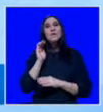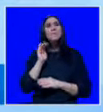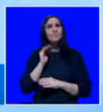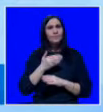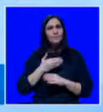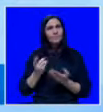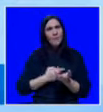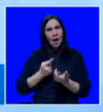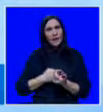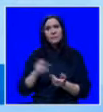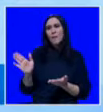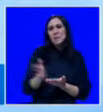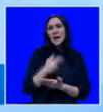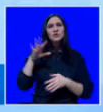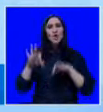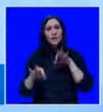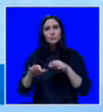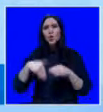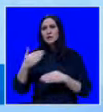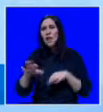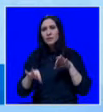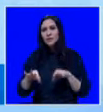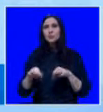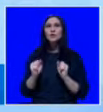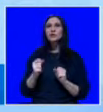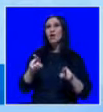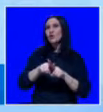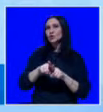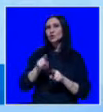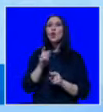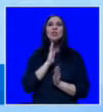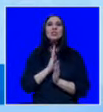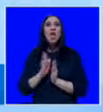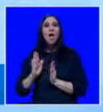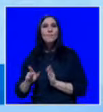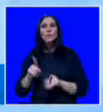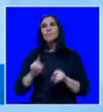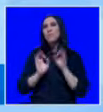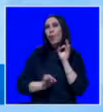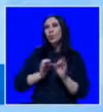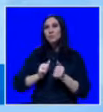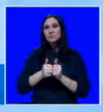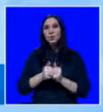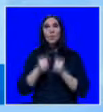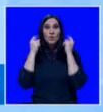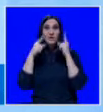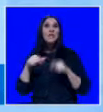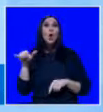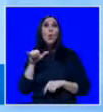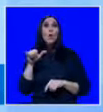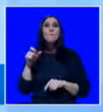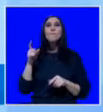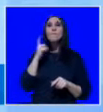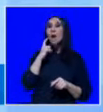избори след избори, да поддържаш едно и също темпо, то е малко като в спорта. Появяваш се на Уимбълдън на 17 години, като Борис Бекер,